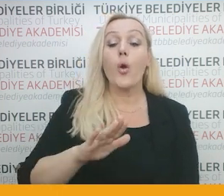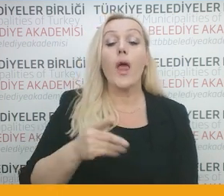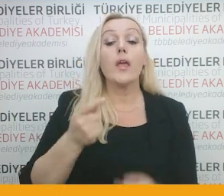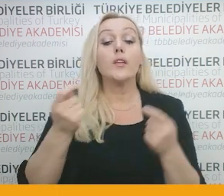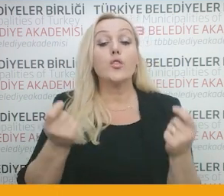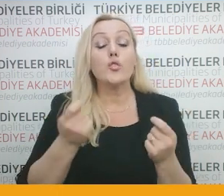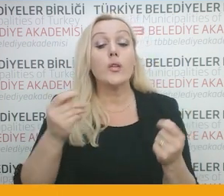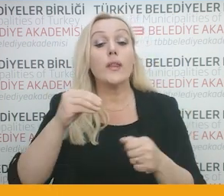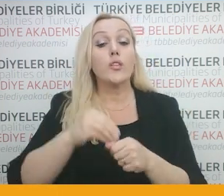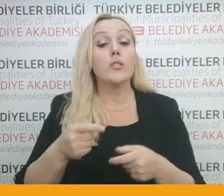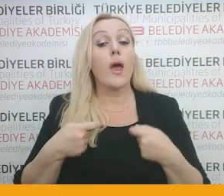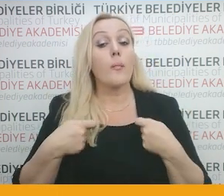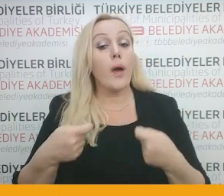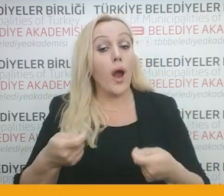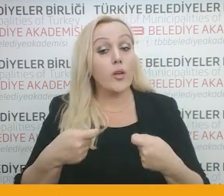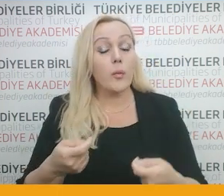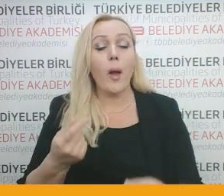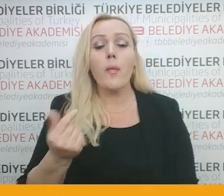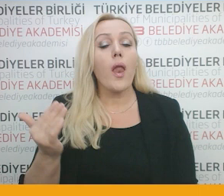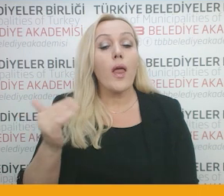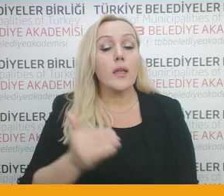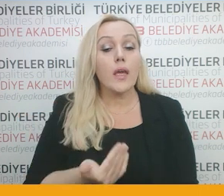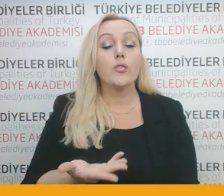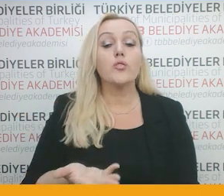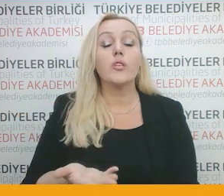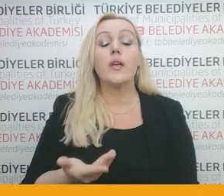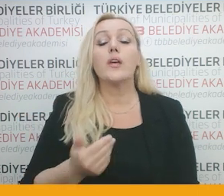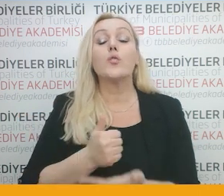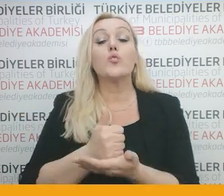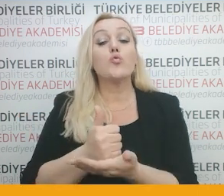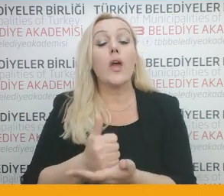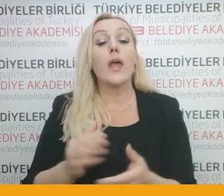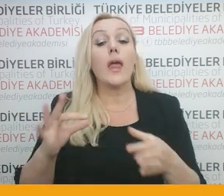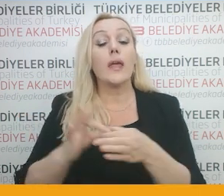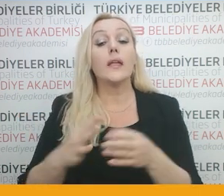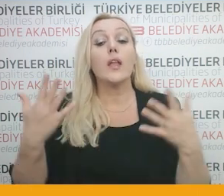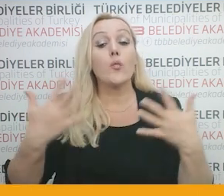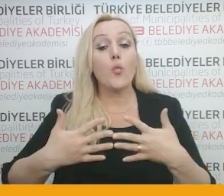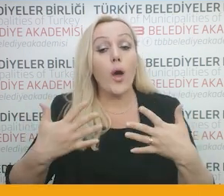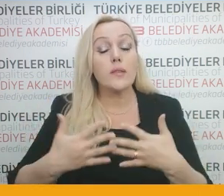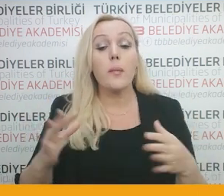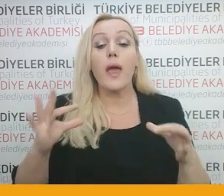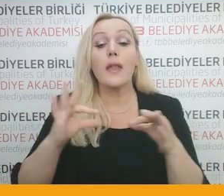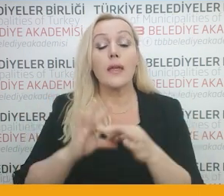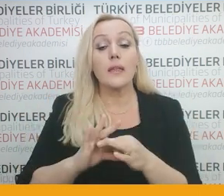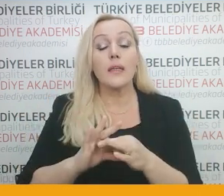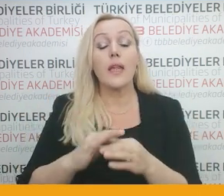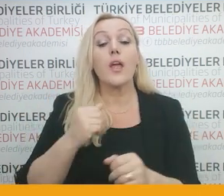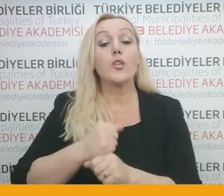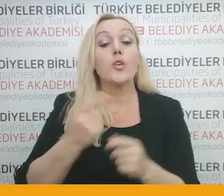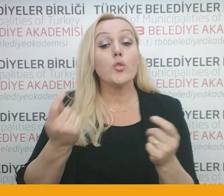işin içinde bir harcama, bir para akışı, nakit akışı, bütçeyle ilgili, muhasebeyle ilgili herhangi bir iş ve işlemde